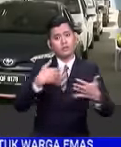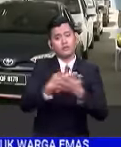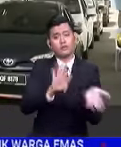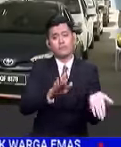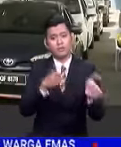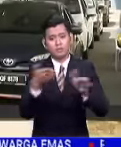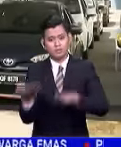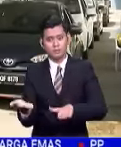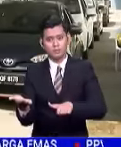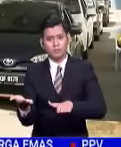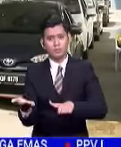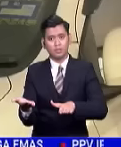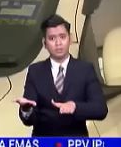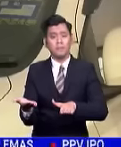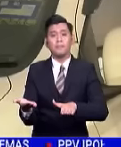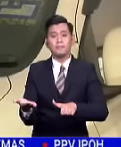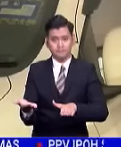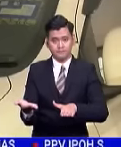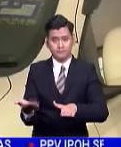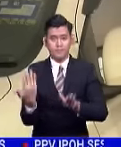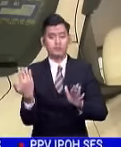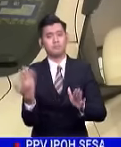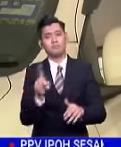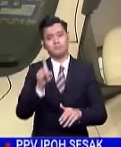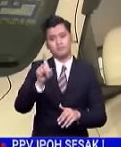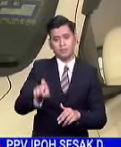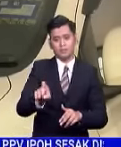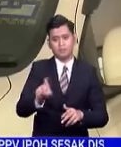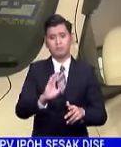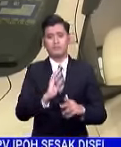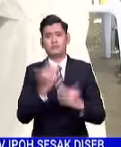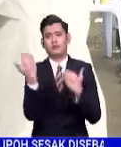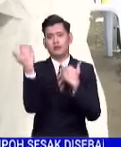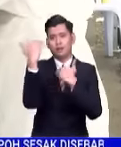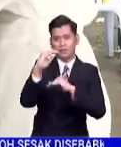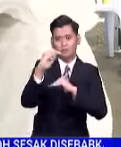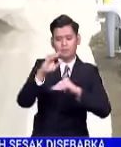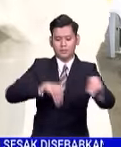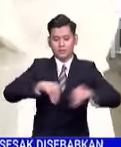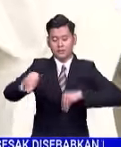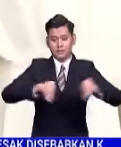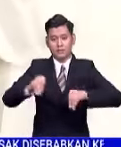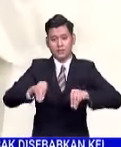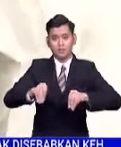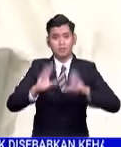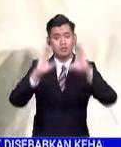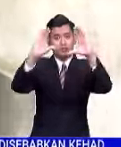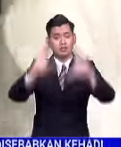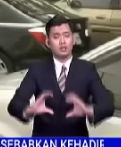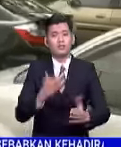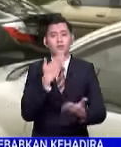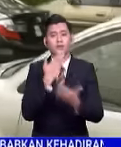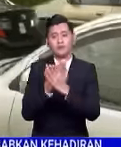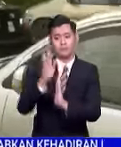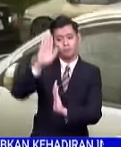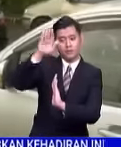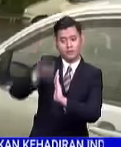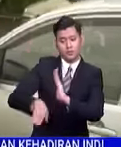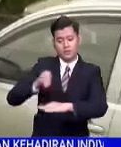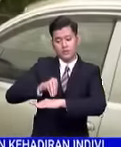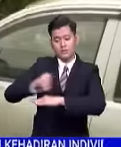Rata-rata senada, Sekatan Pergerakan Kendiri langkah terbaik mengekang penularan jangkitan selain pematuhan